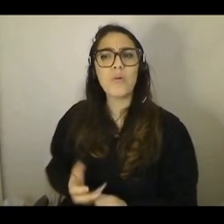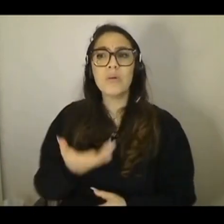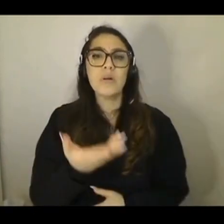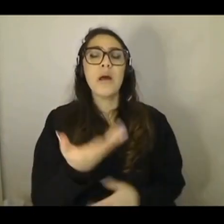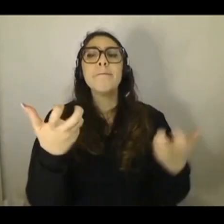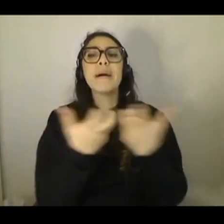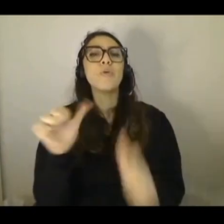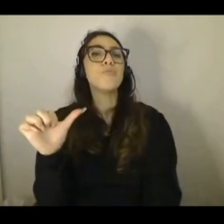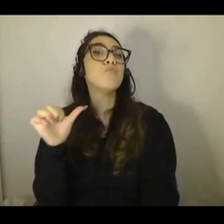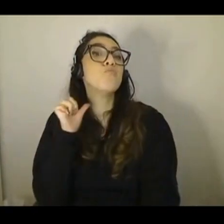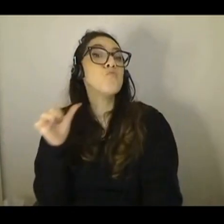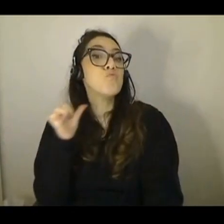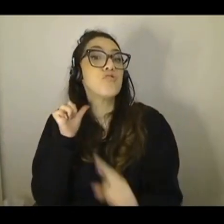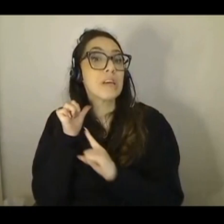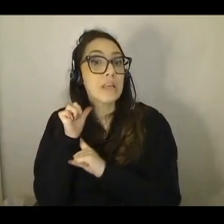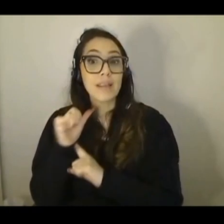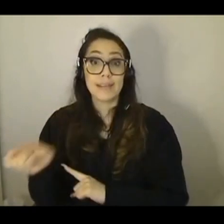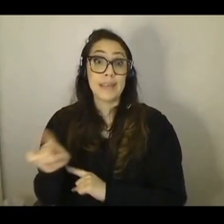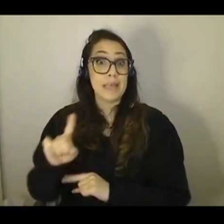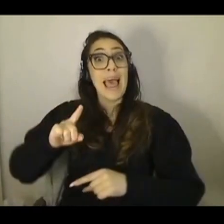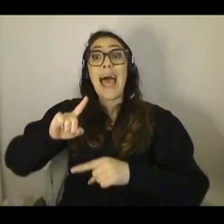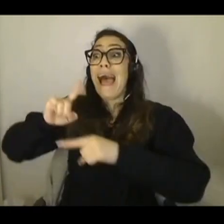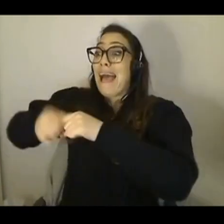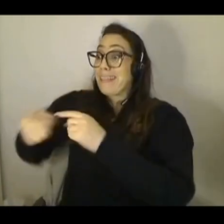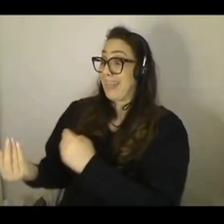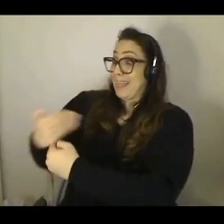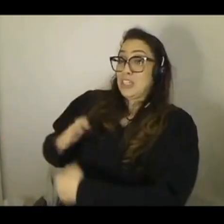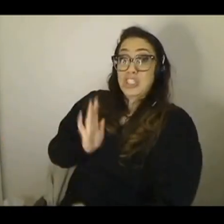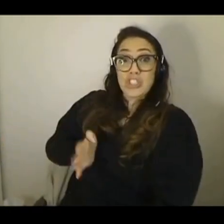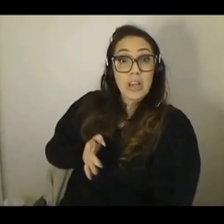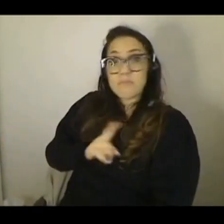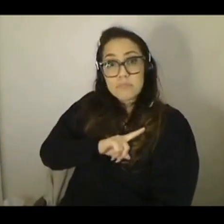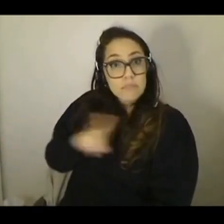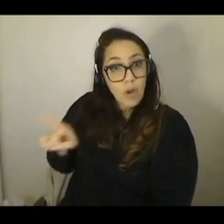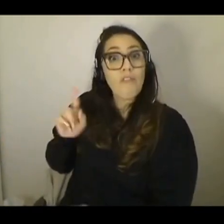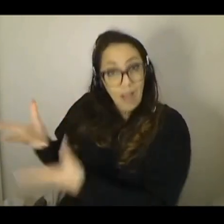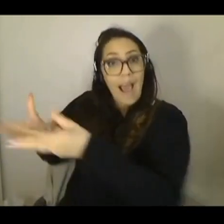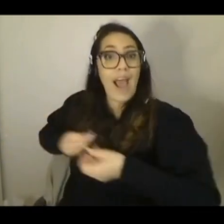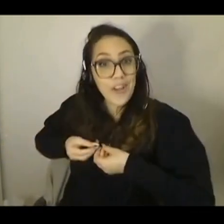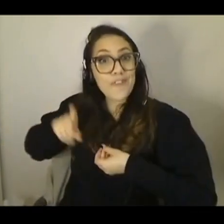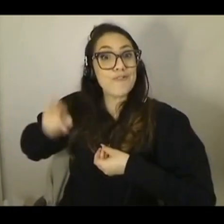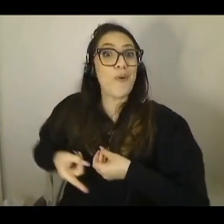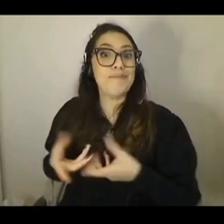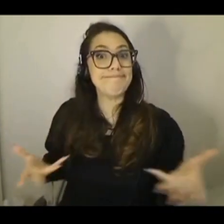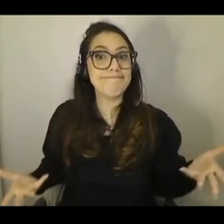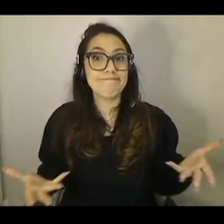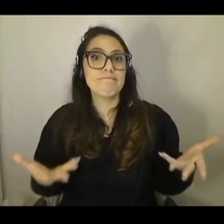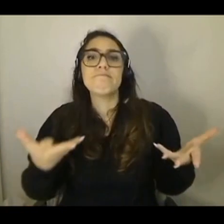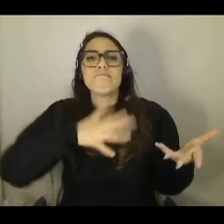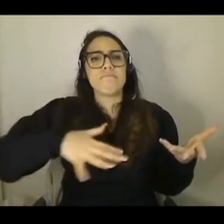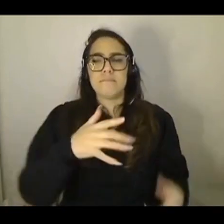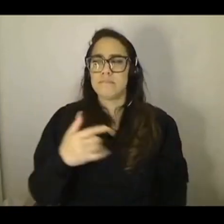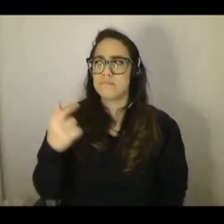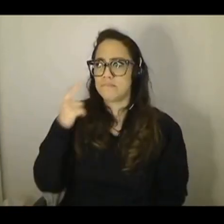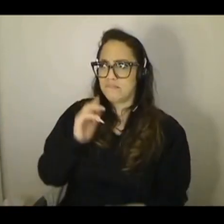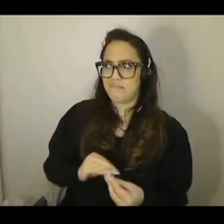boucheries. Les boucheries n'ont pas le droit d'interdire l'accès aux chiens guides et aux chiens d'assistance. Même si ça pourrait choquer de dire un chien dans un magasin